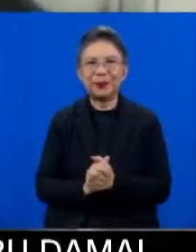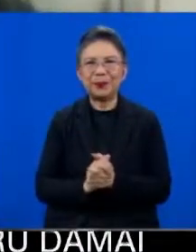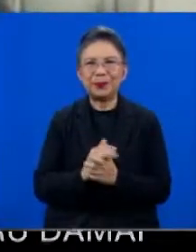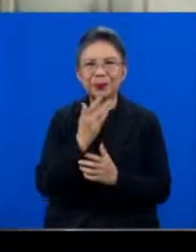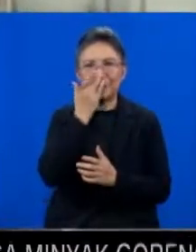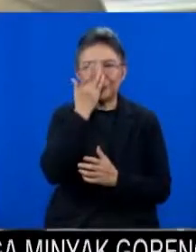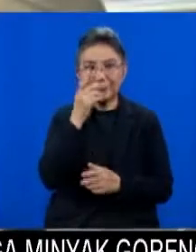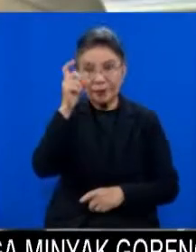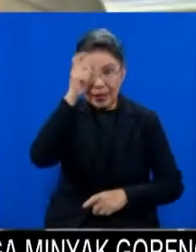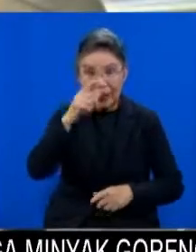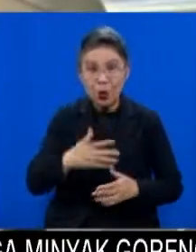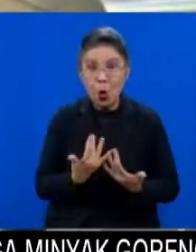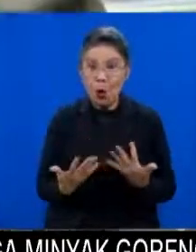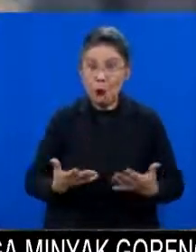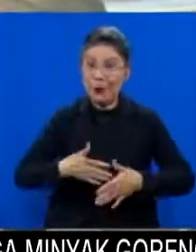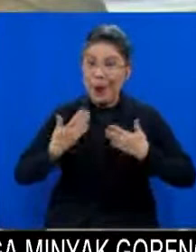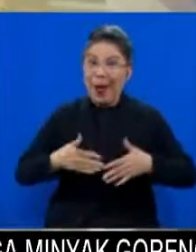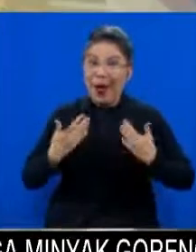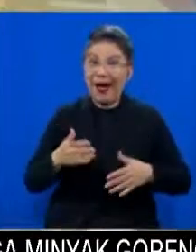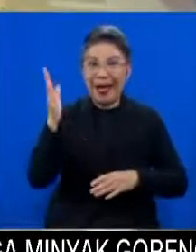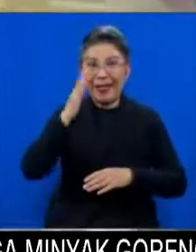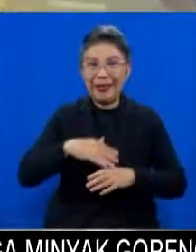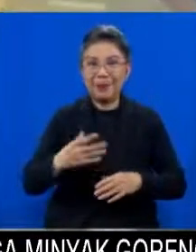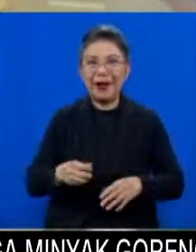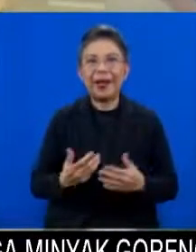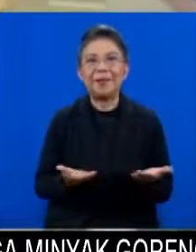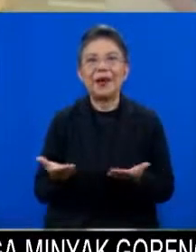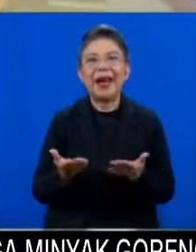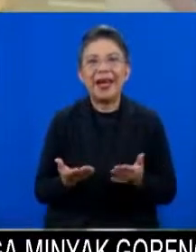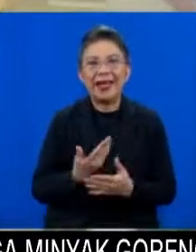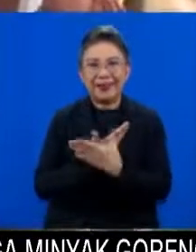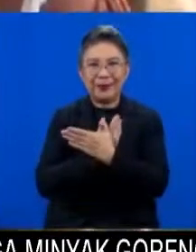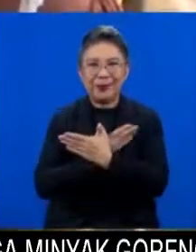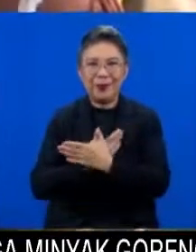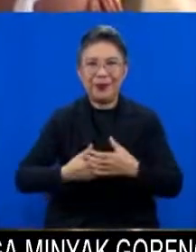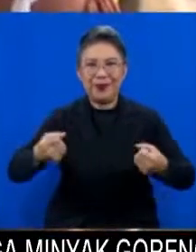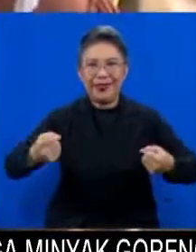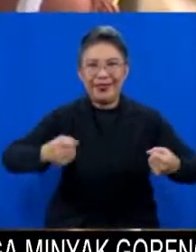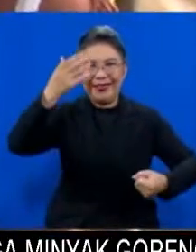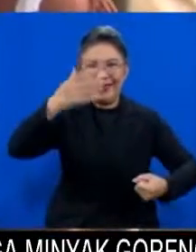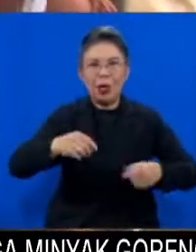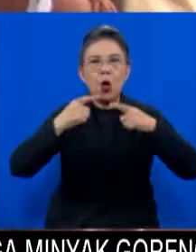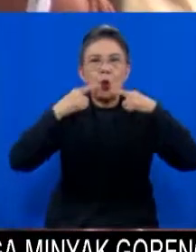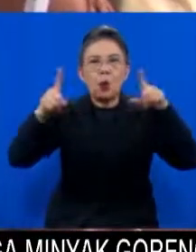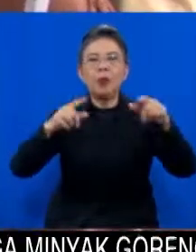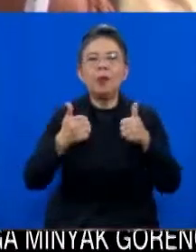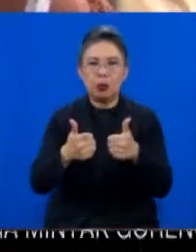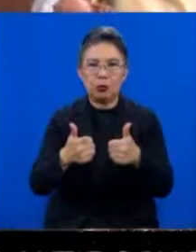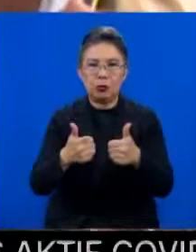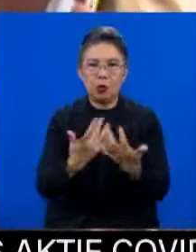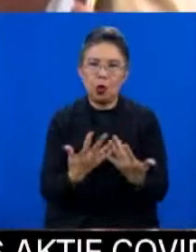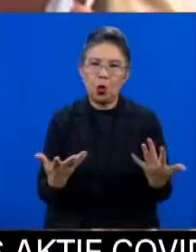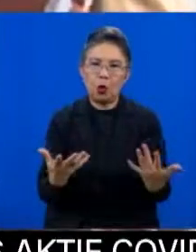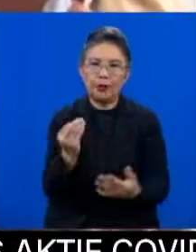Kebijakan ini disambut baik oleh masyarakat yang hari ini menggunakan layanan TransJakarta. promo ini bagus sih untuk warga